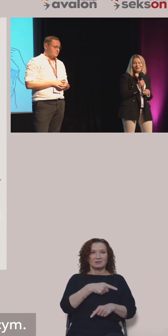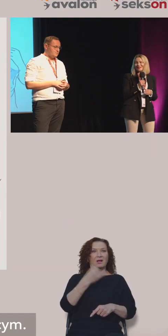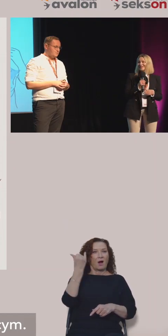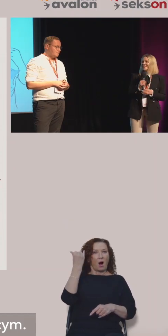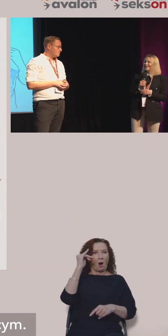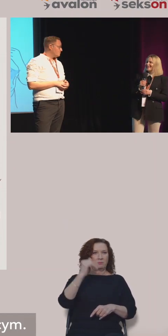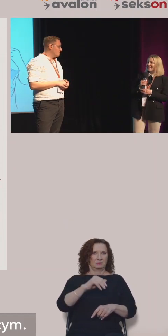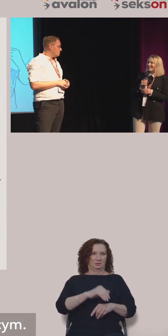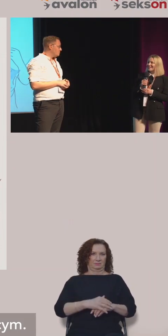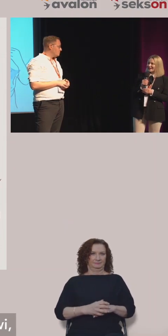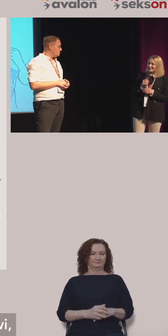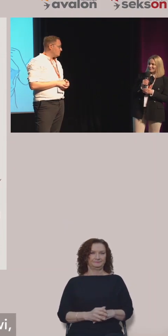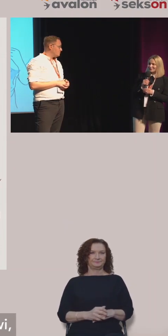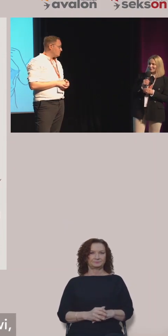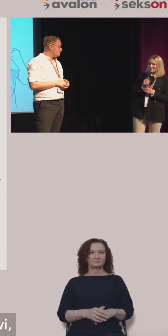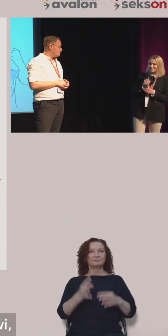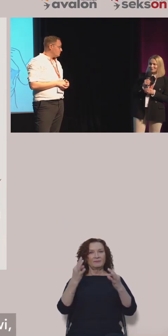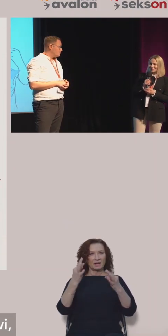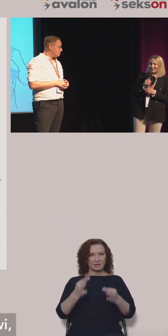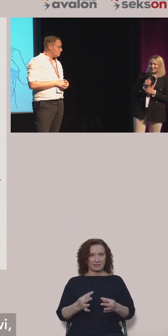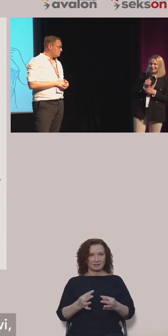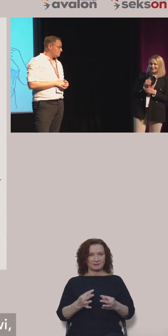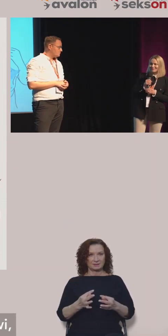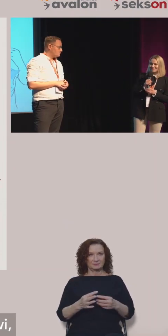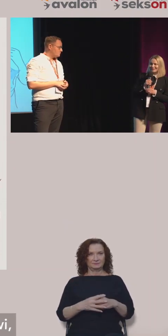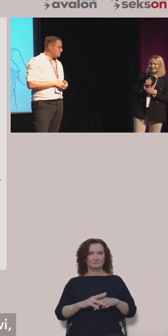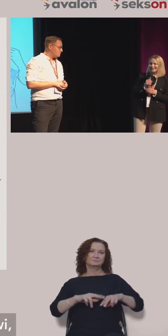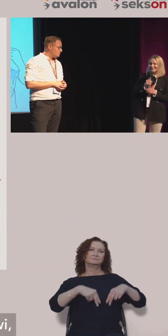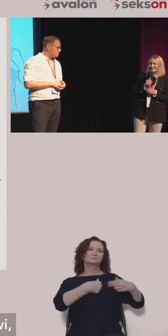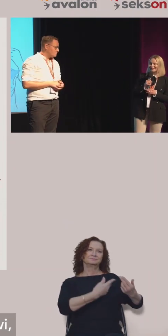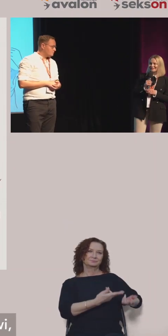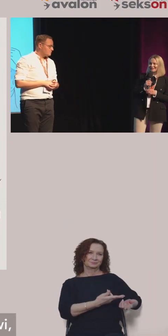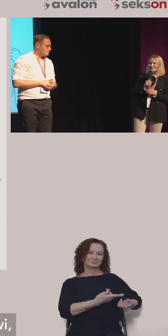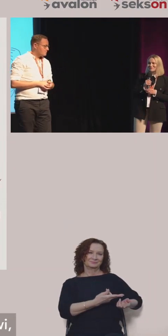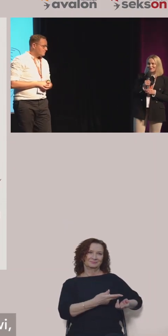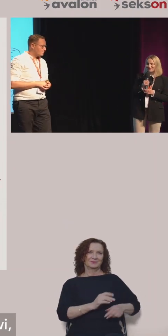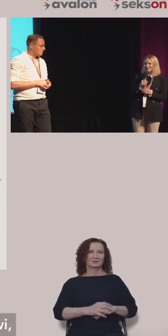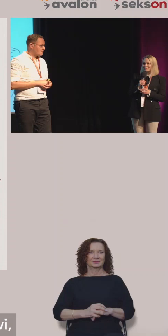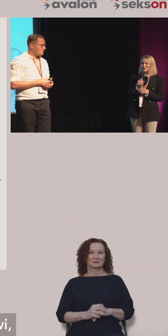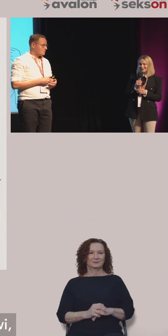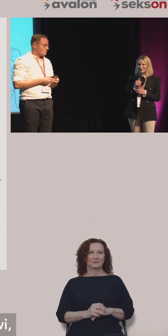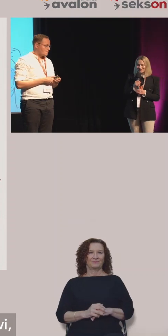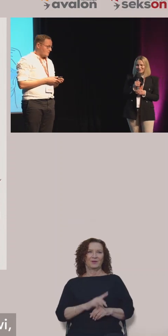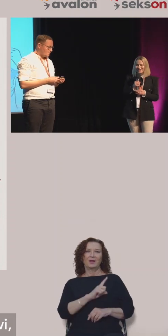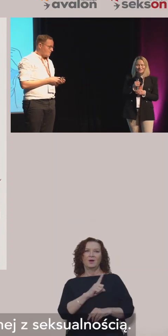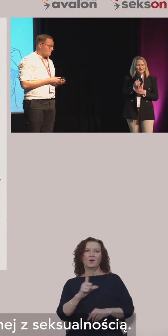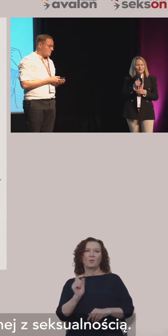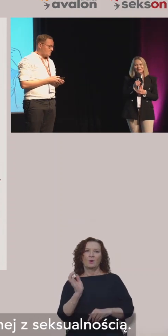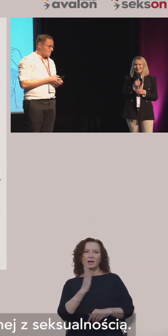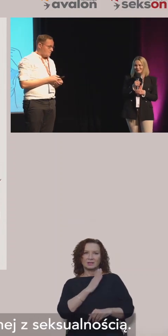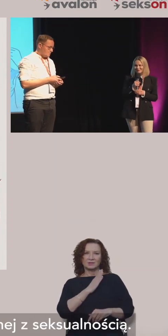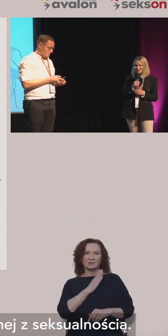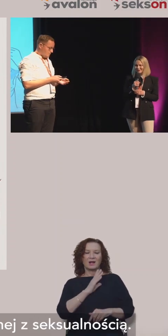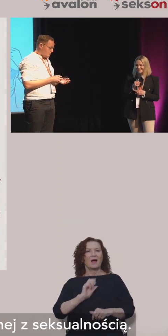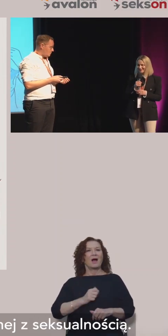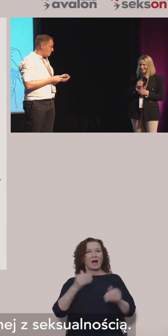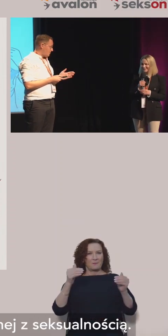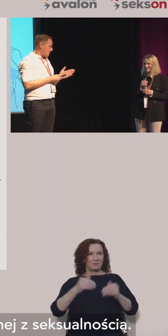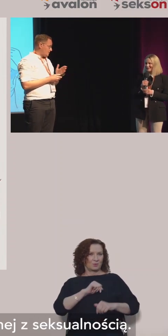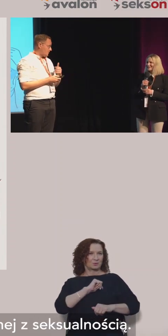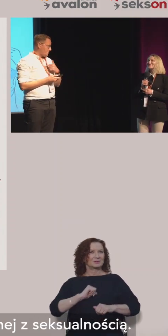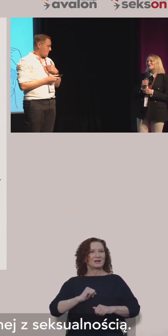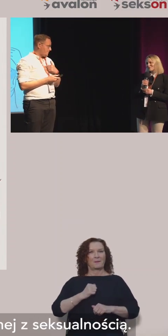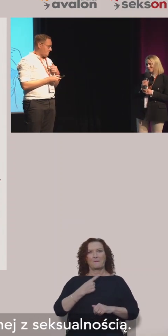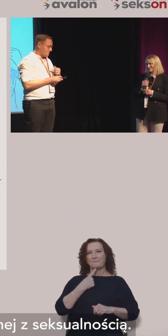obcym. Teraz pozwolę sobie przekazać głos Łukaszowi, aby mógł sam się